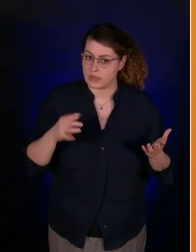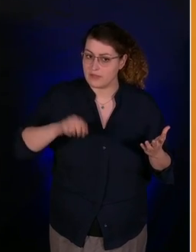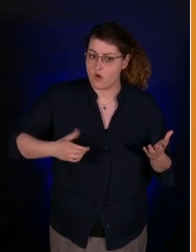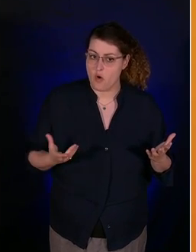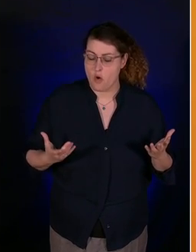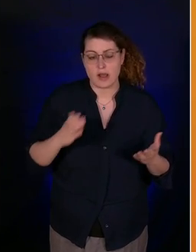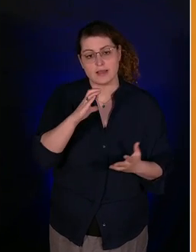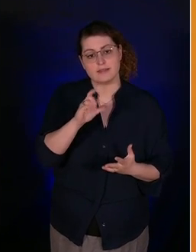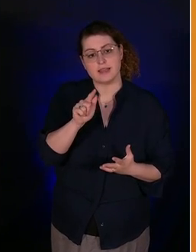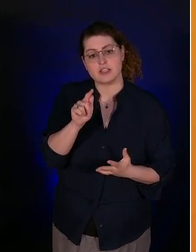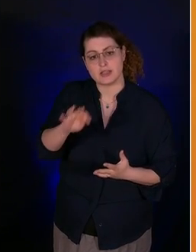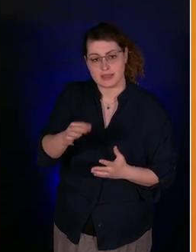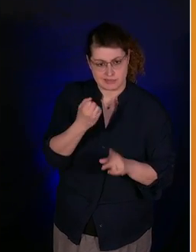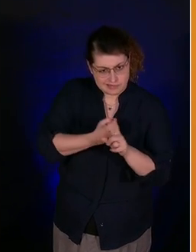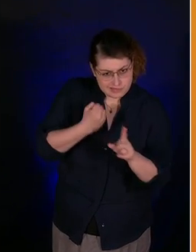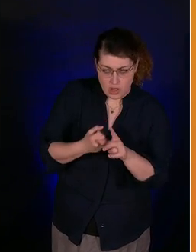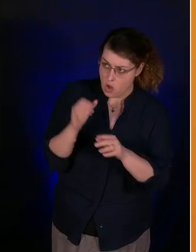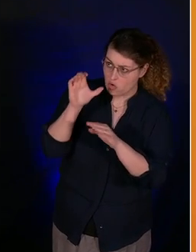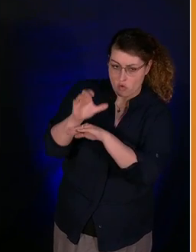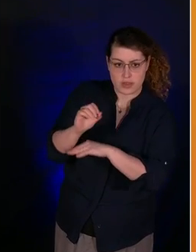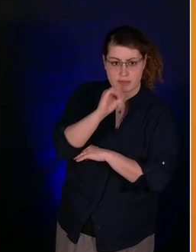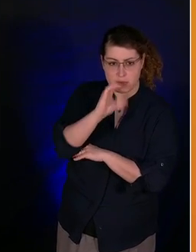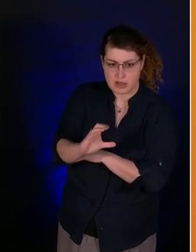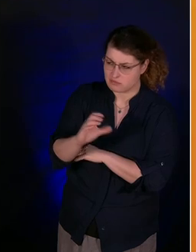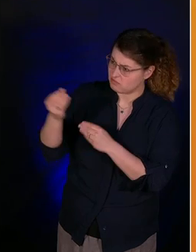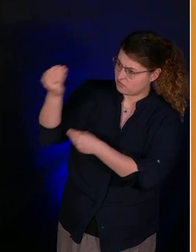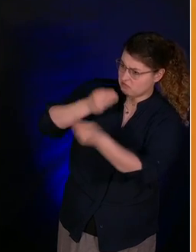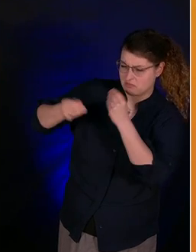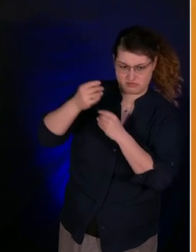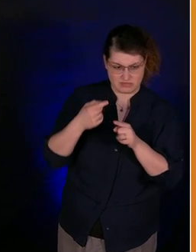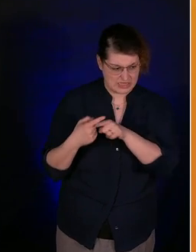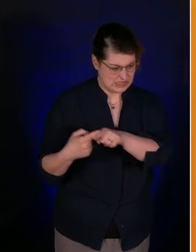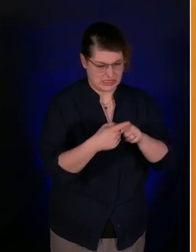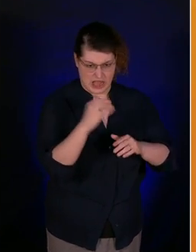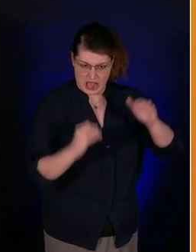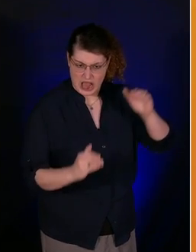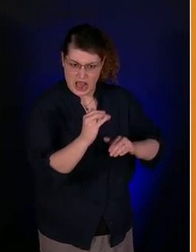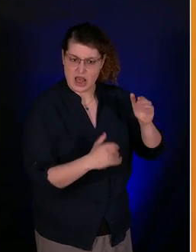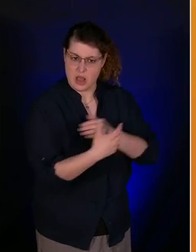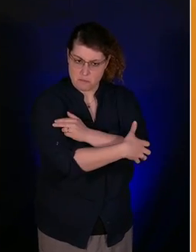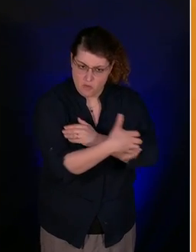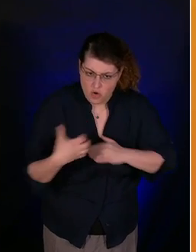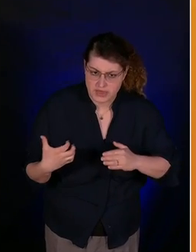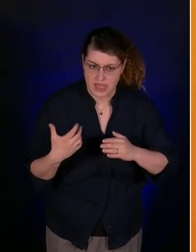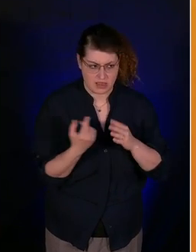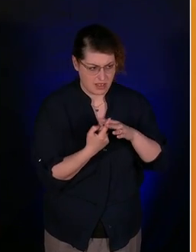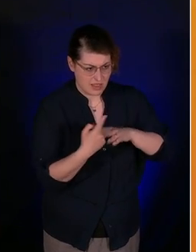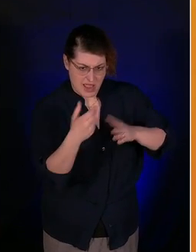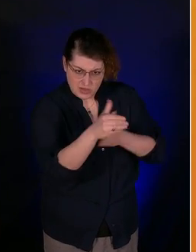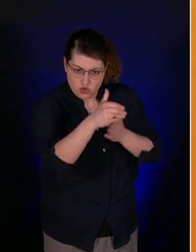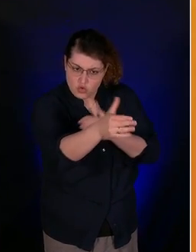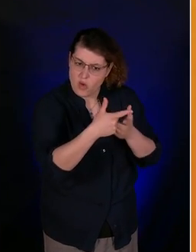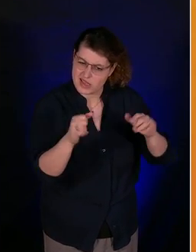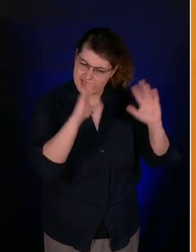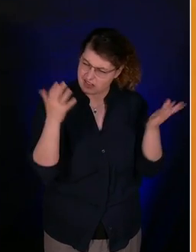CGT lutte contre le capitalisme, générateur d'inégalités, de pauvreté, d'exclusion en tout genre,